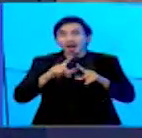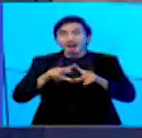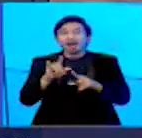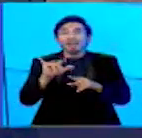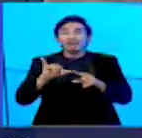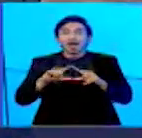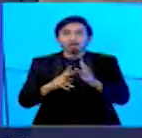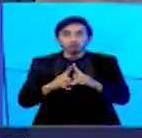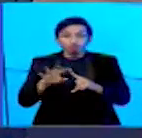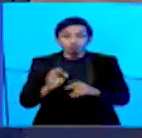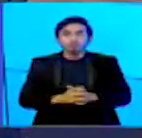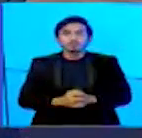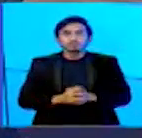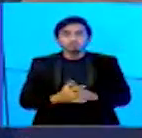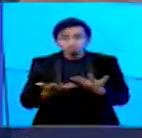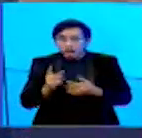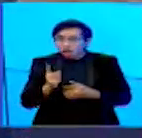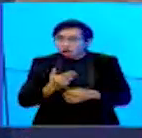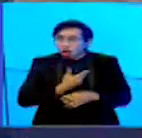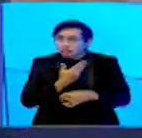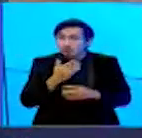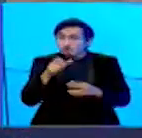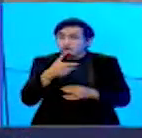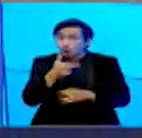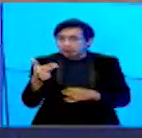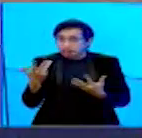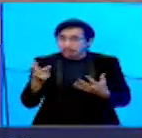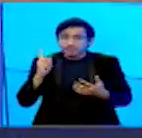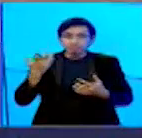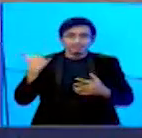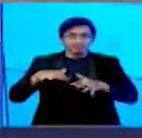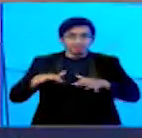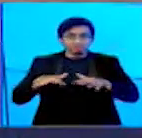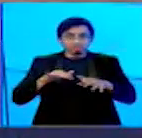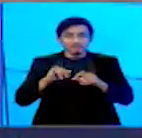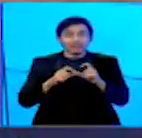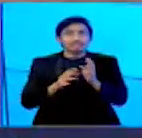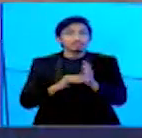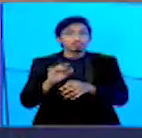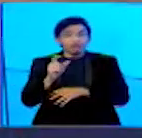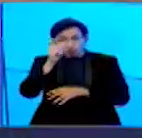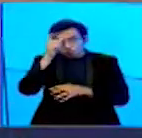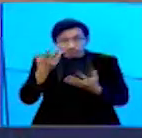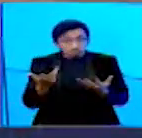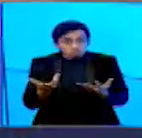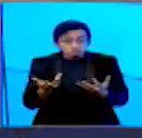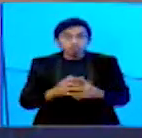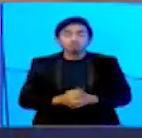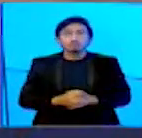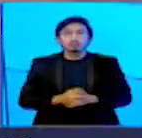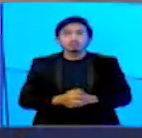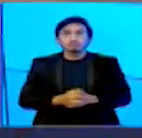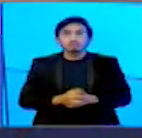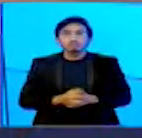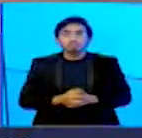sehat Waalaikumsalam Selamat siang waktu Jakarta baik bahwa paksa ingin mengkonfirmasi